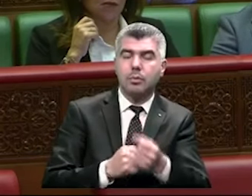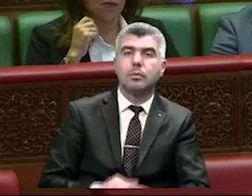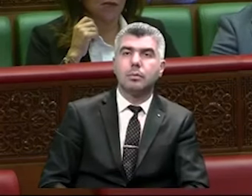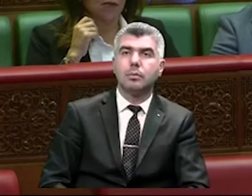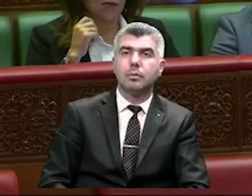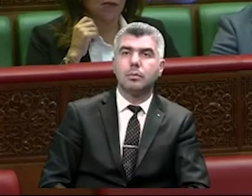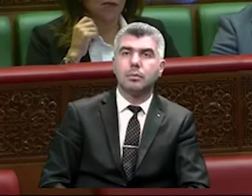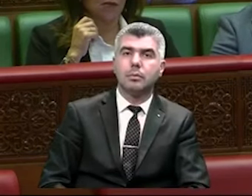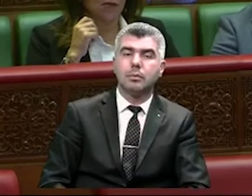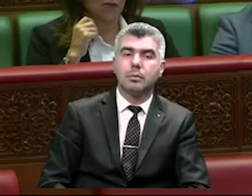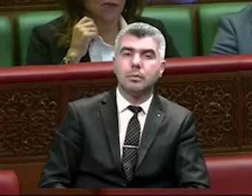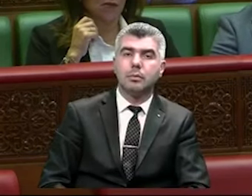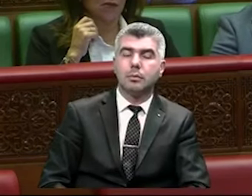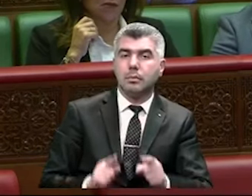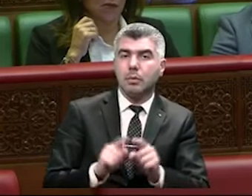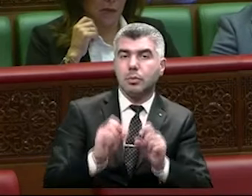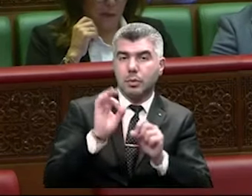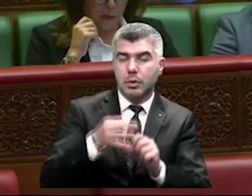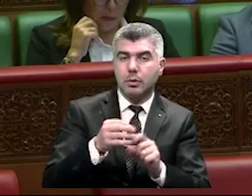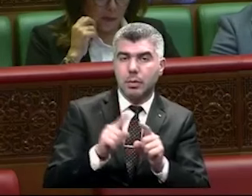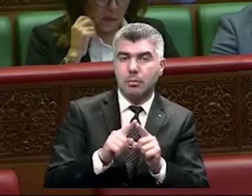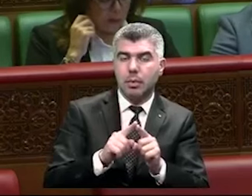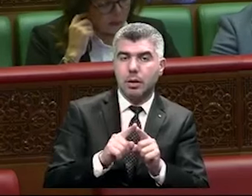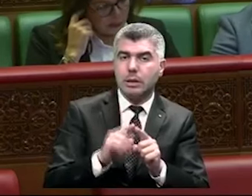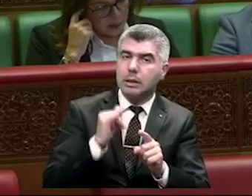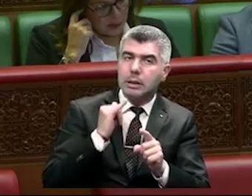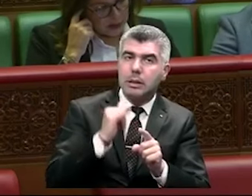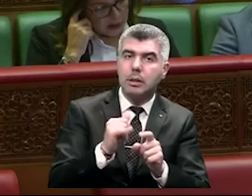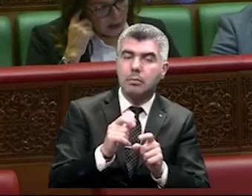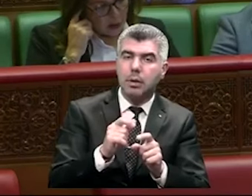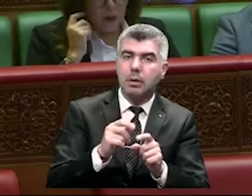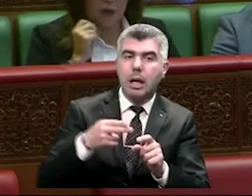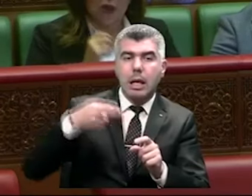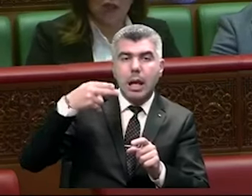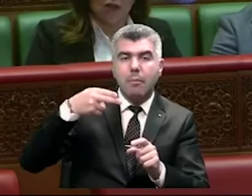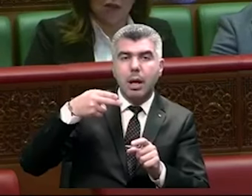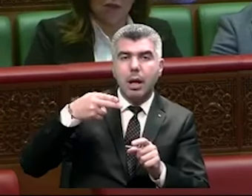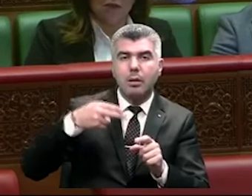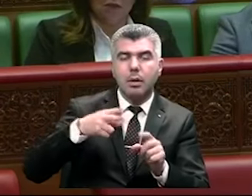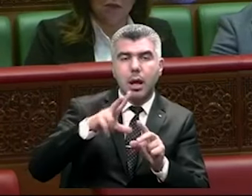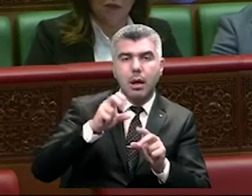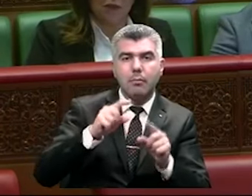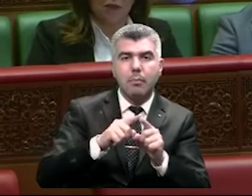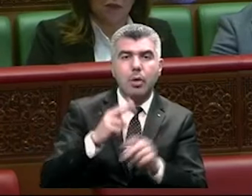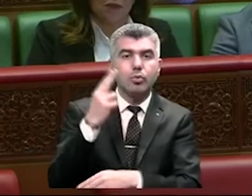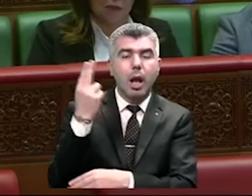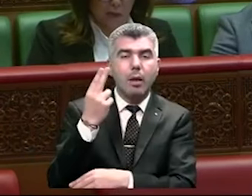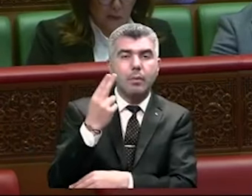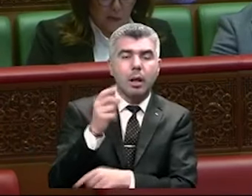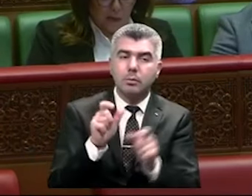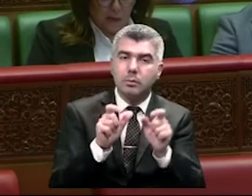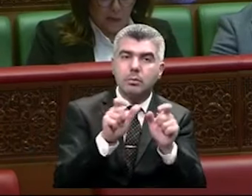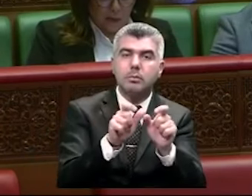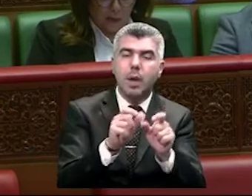التعاون تعزيز الشعور بالامن من خلال اقامه وتثبيت كاميرات المراقبه للاحياء الجامع وتوفير الحمايه